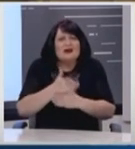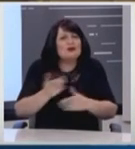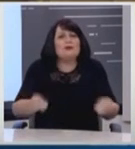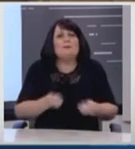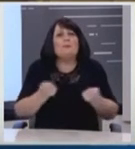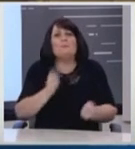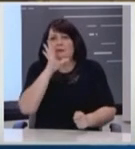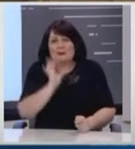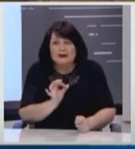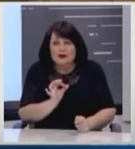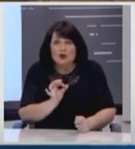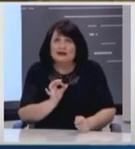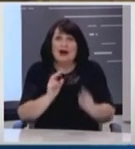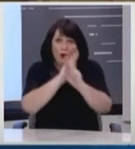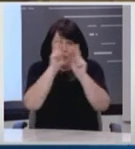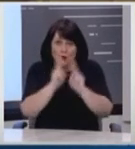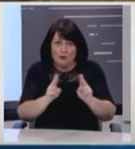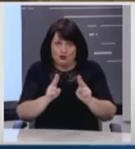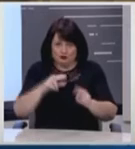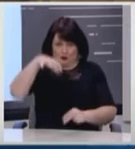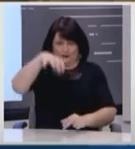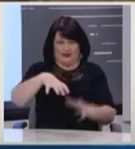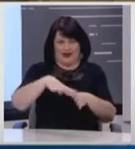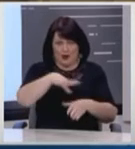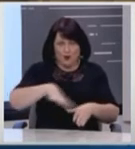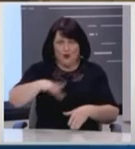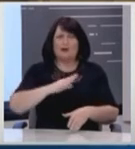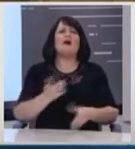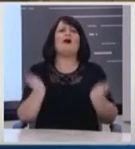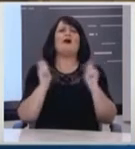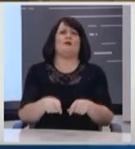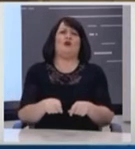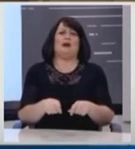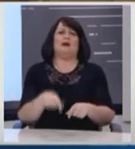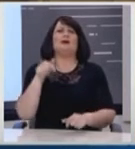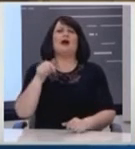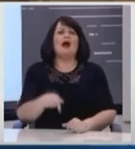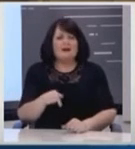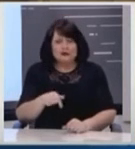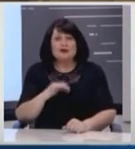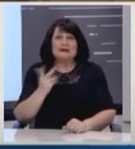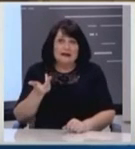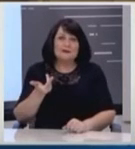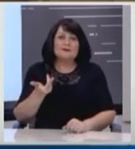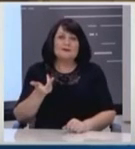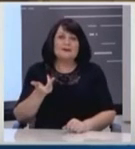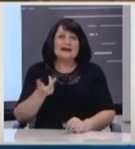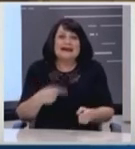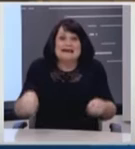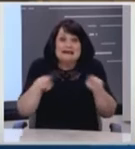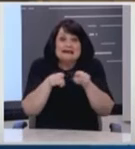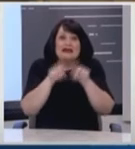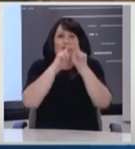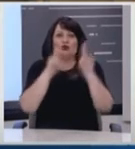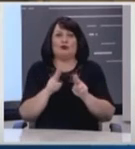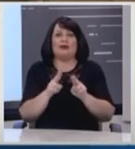δεν πρόκειται για καμιά ομοσπονδία όπως προβάλλεται, αλλά για μια καραμπινάτη στην καλύτερη περίπτωση συνομοσπονδία δύο